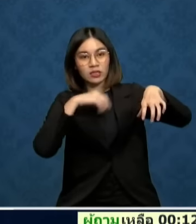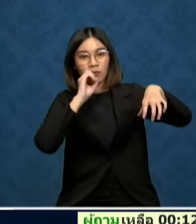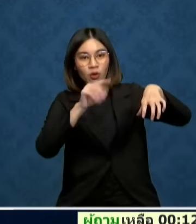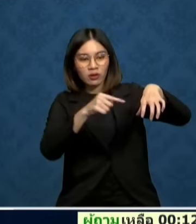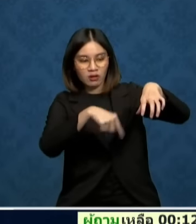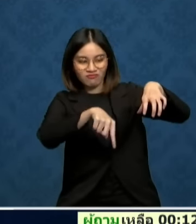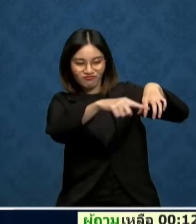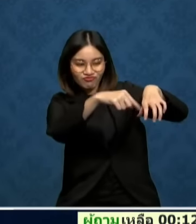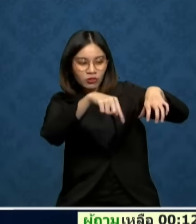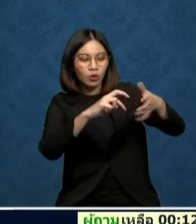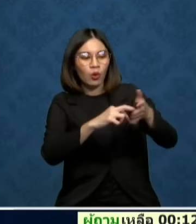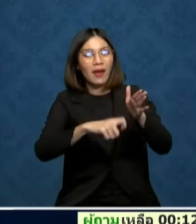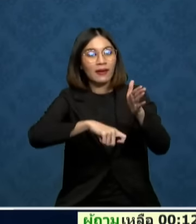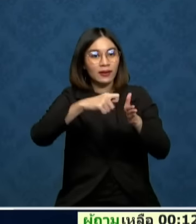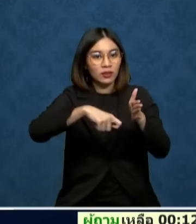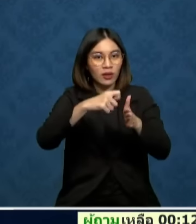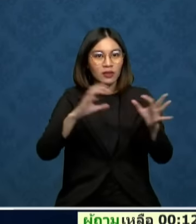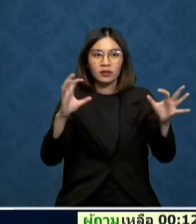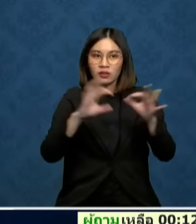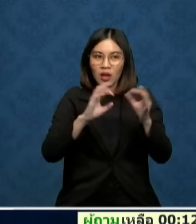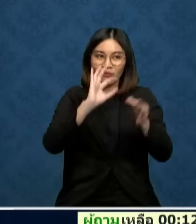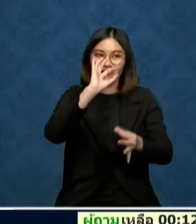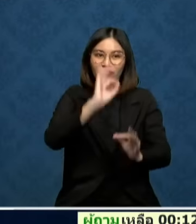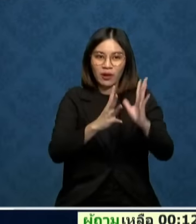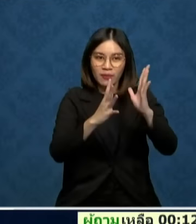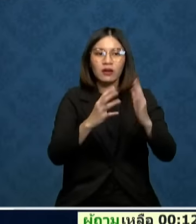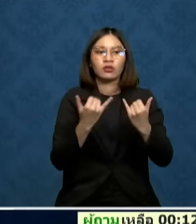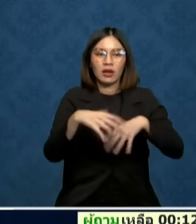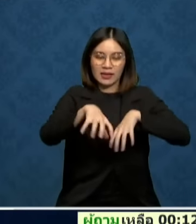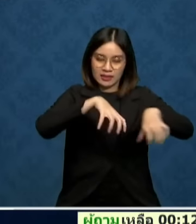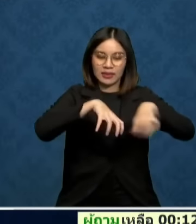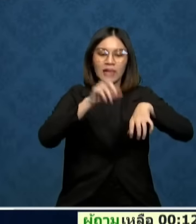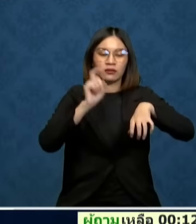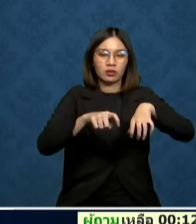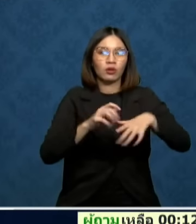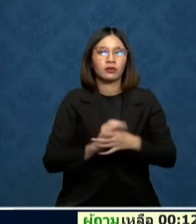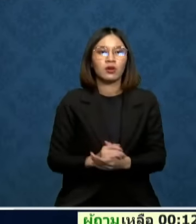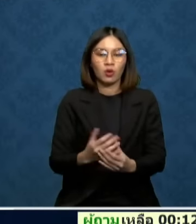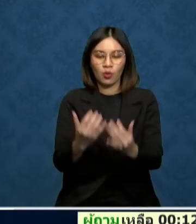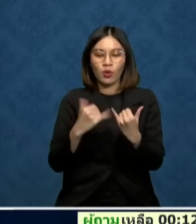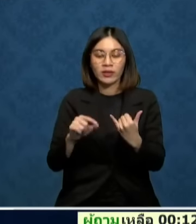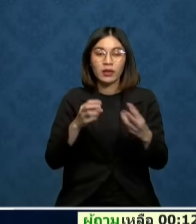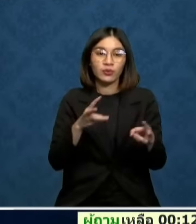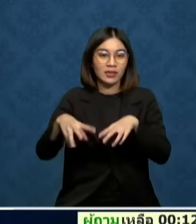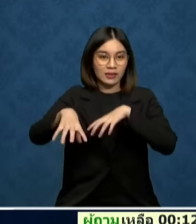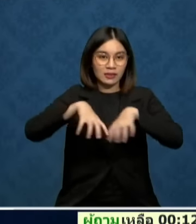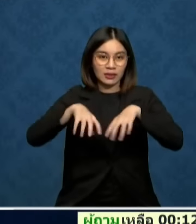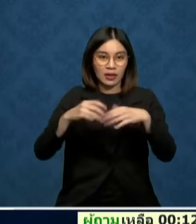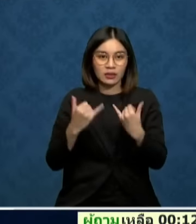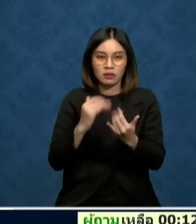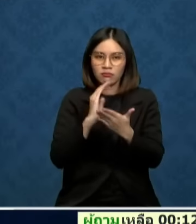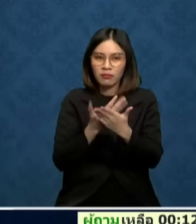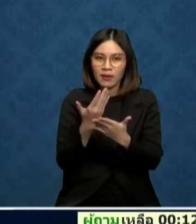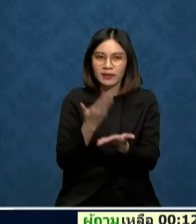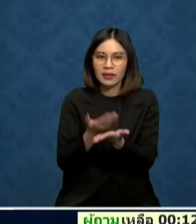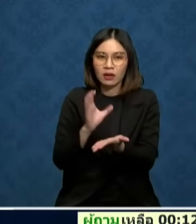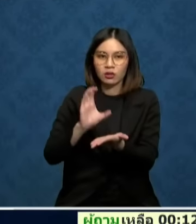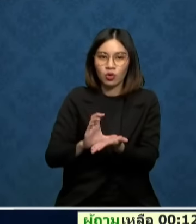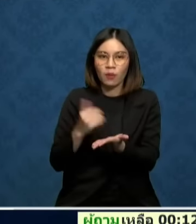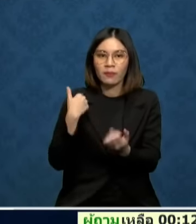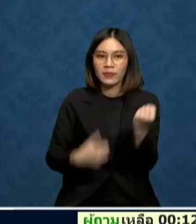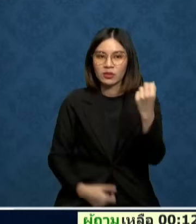เป็นต้นเหตุของเรื่องทั้งหมดนะคะซึ่งเราจะต้องจัดการนะคะซึ่งวันนี้ในการจัดการตรงนี้เนี่ยจะแบ่งการใช้งบประมาณออก